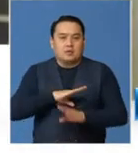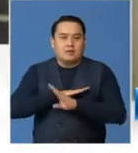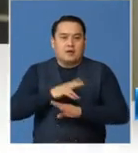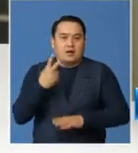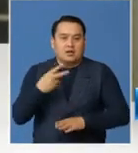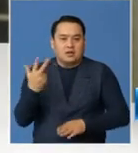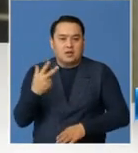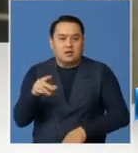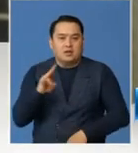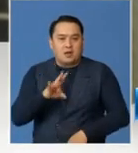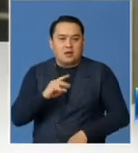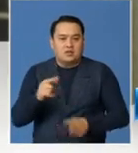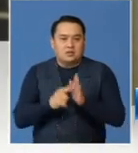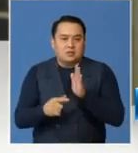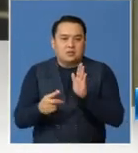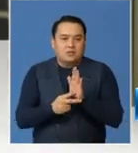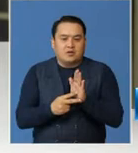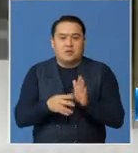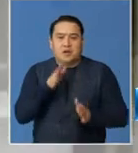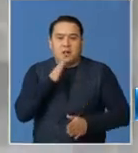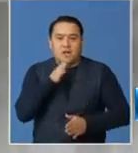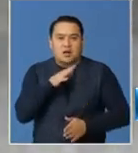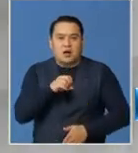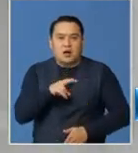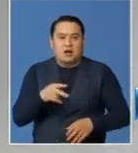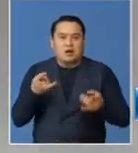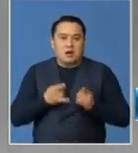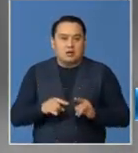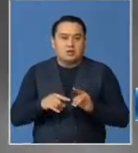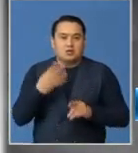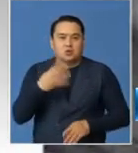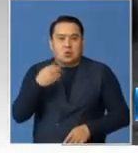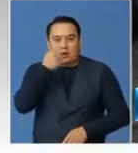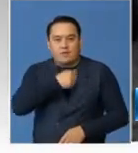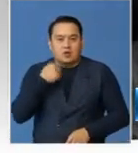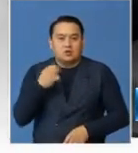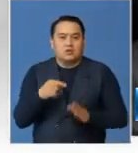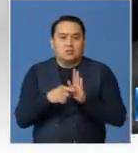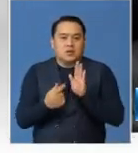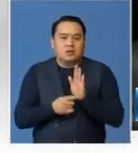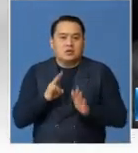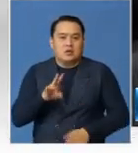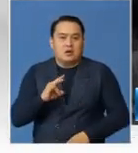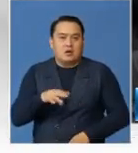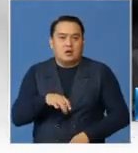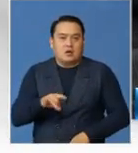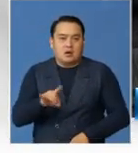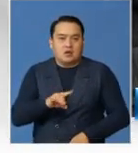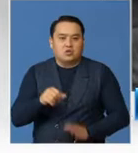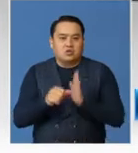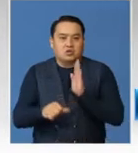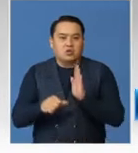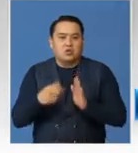23 ноября в возрасте 78 лет. Карл Байпаков родился 17 ноября 1940 года в Талгаре.